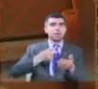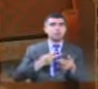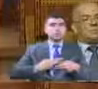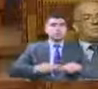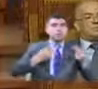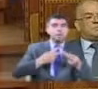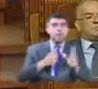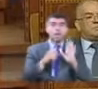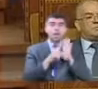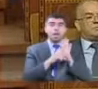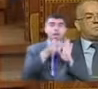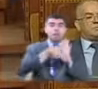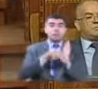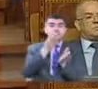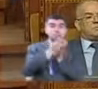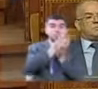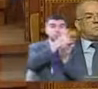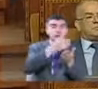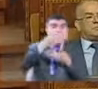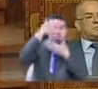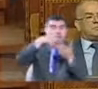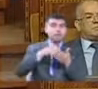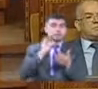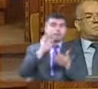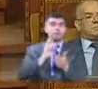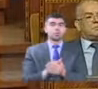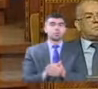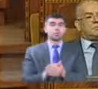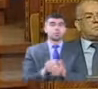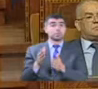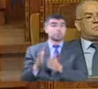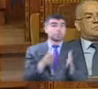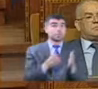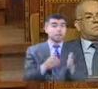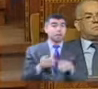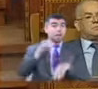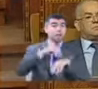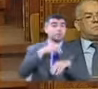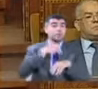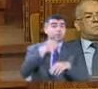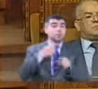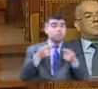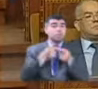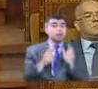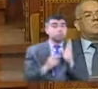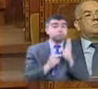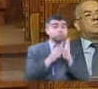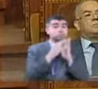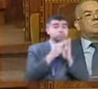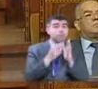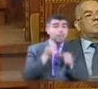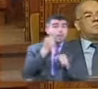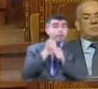للحفاظ على حقوق ومكتسبات المغاربة بالمهجر؟ أي تقدم تم تسجيله مع منظمة العمل